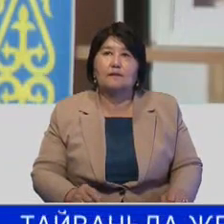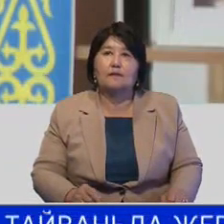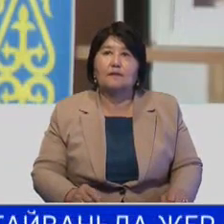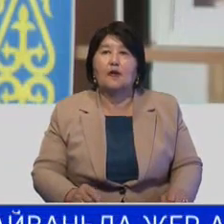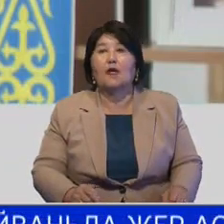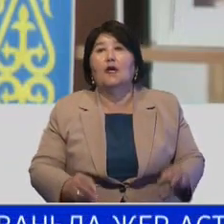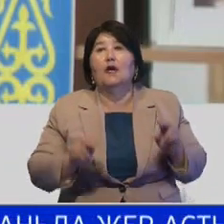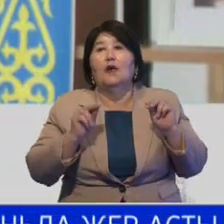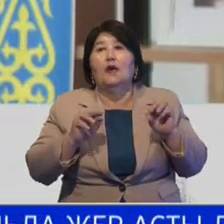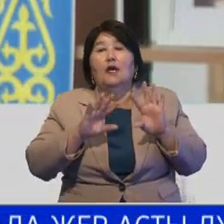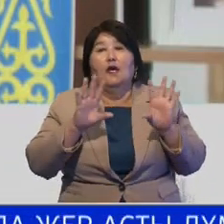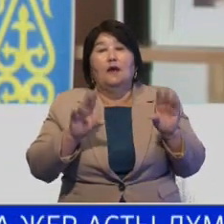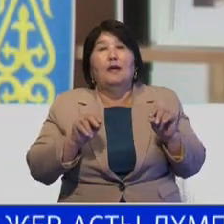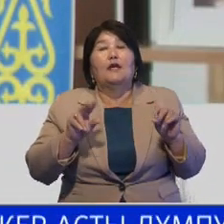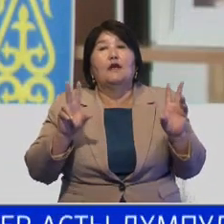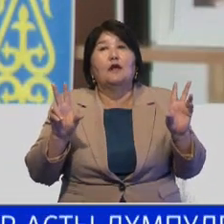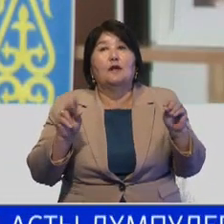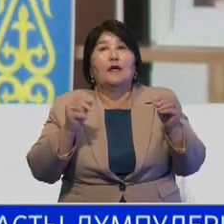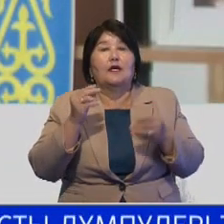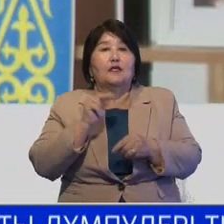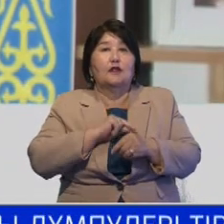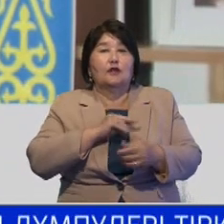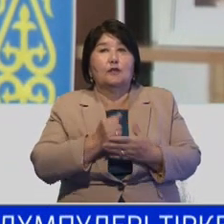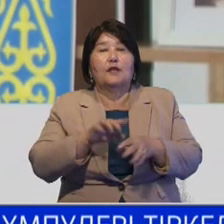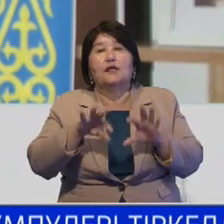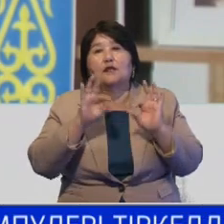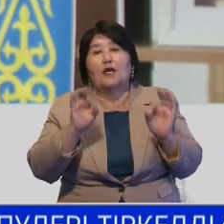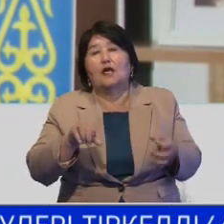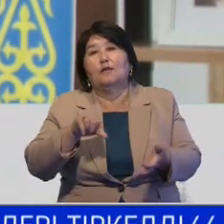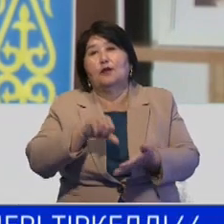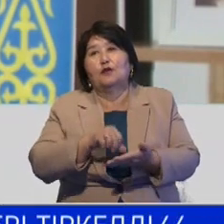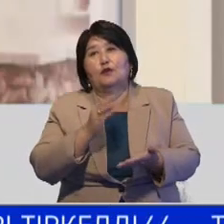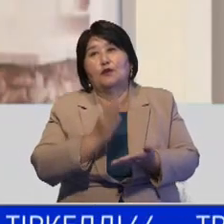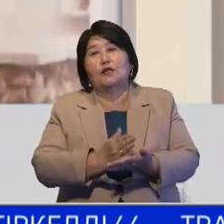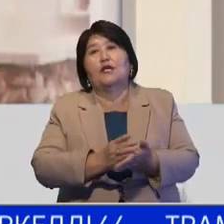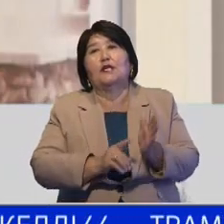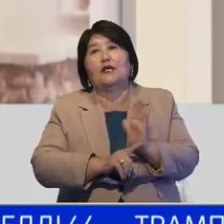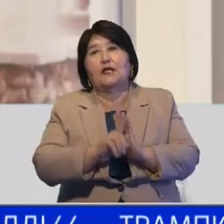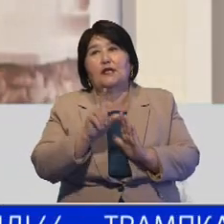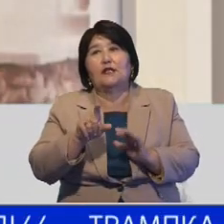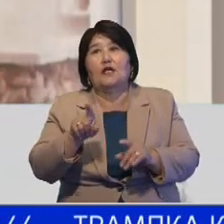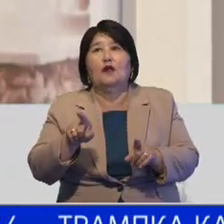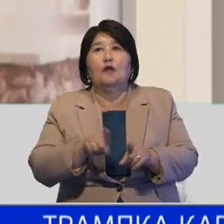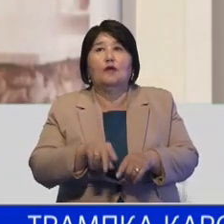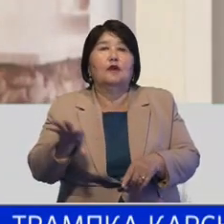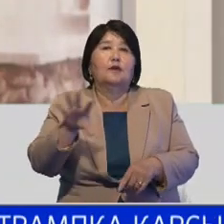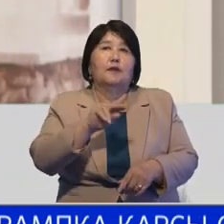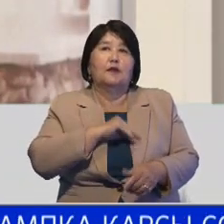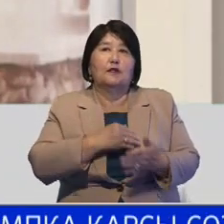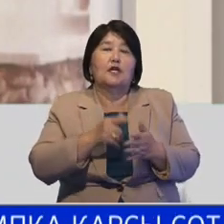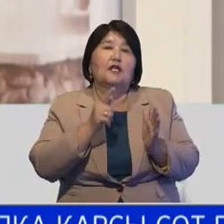Шындығында да бақытын өнерден тапқан кісі. Нағыз өнердің жолына берілген кісі. Кезінде бірге жұмыс